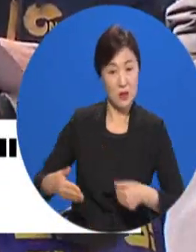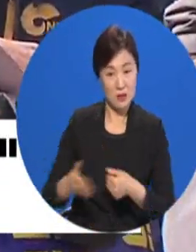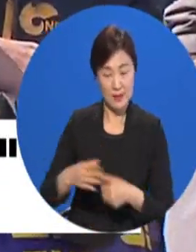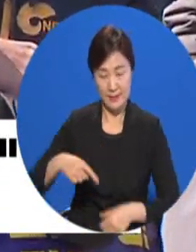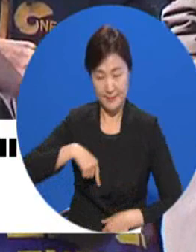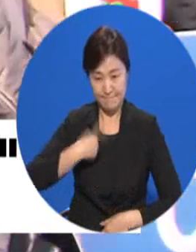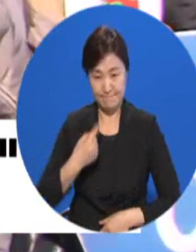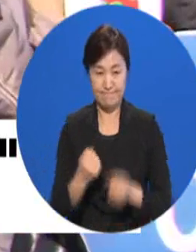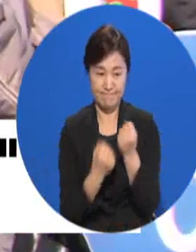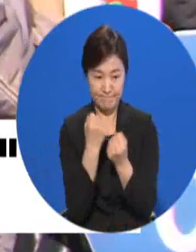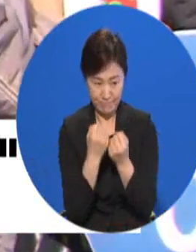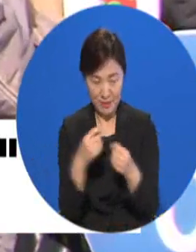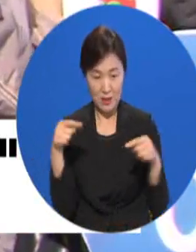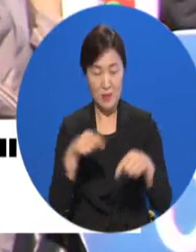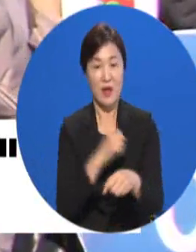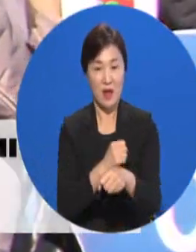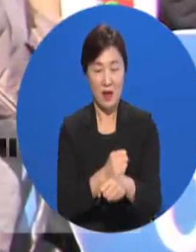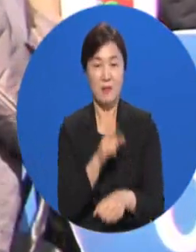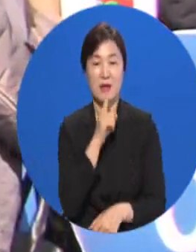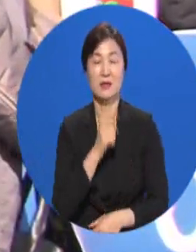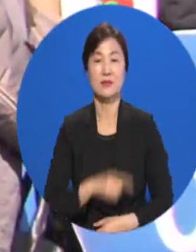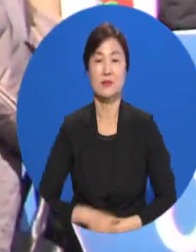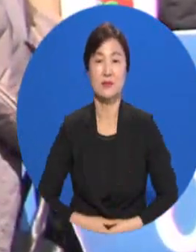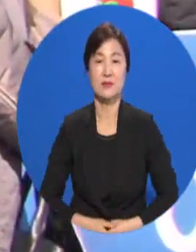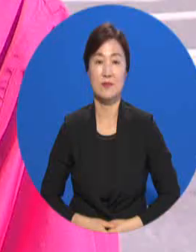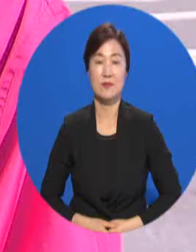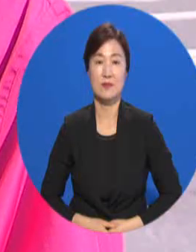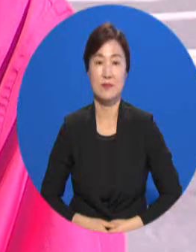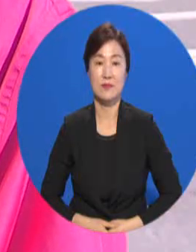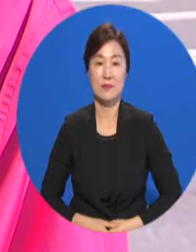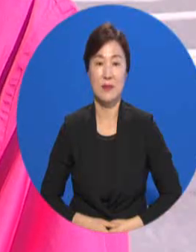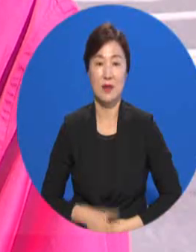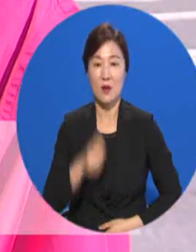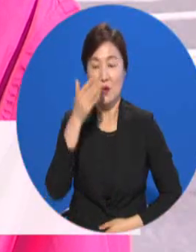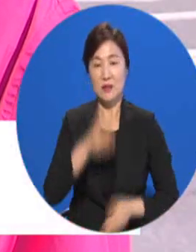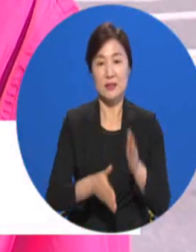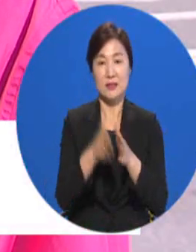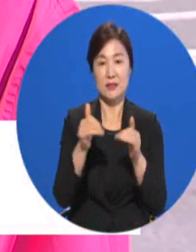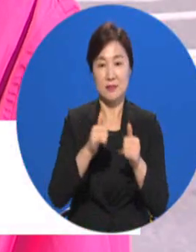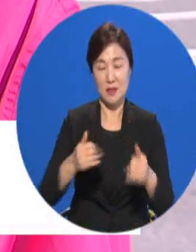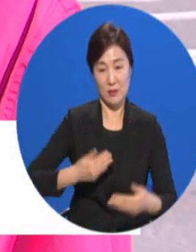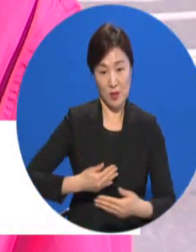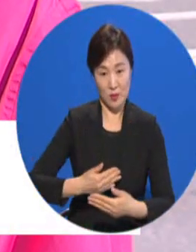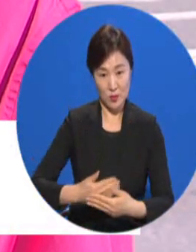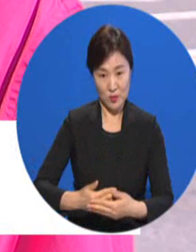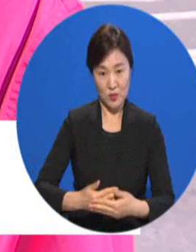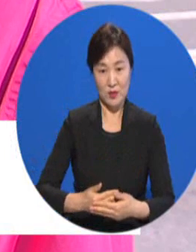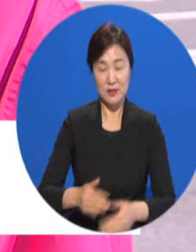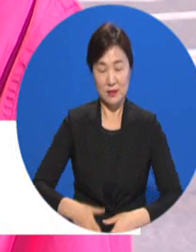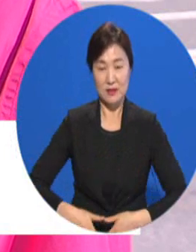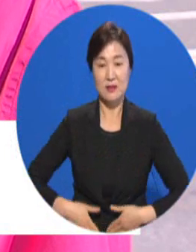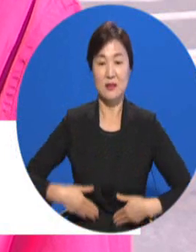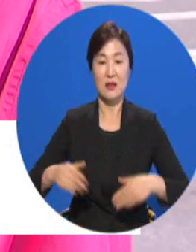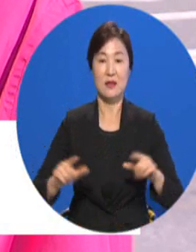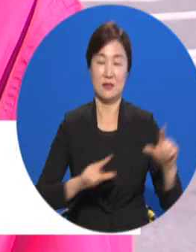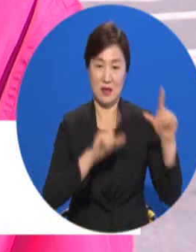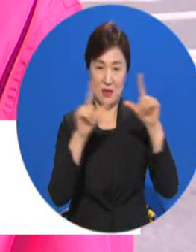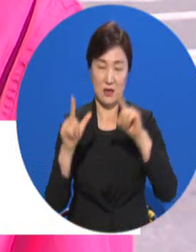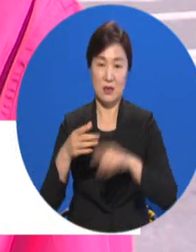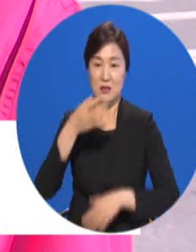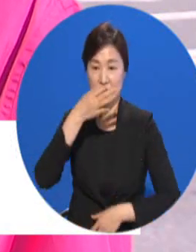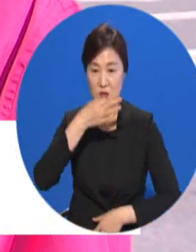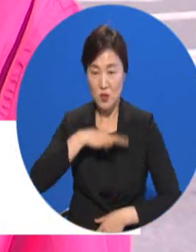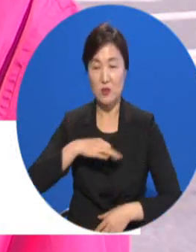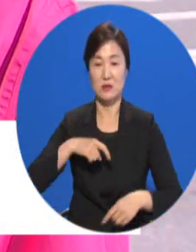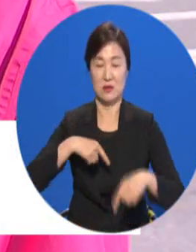자신이 설득과 협의에 나서겠다고 밝혔습니다. 여수 시민이 배부르고 등 따뜻하게